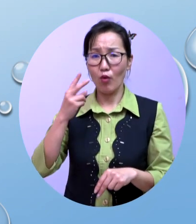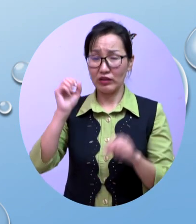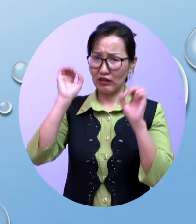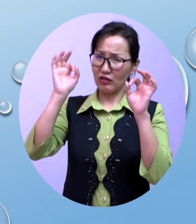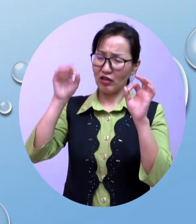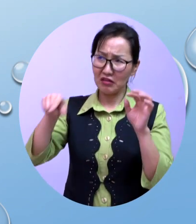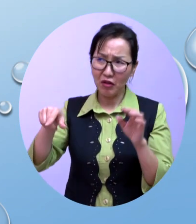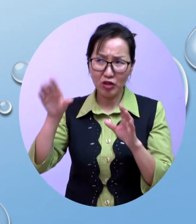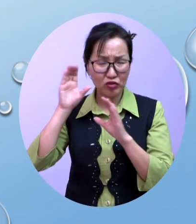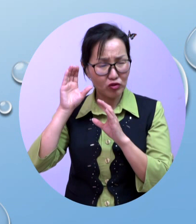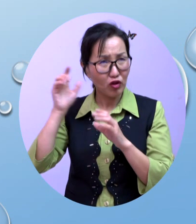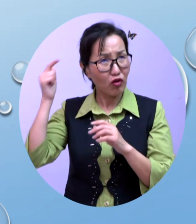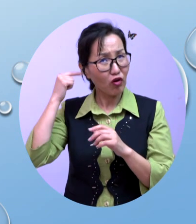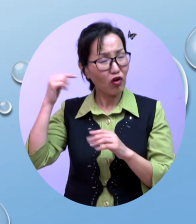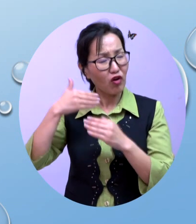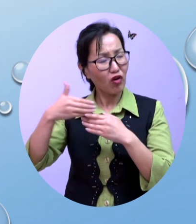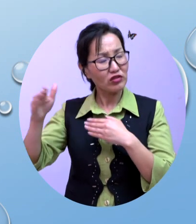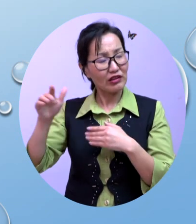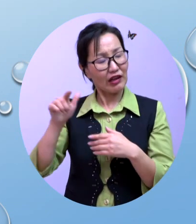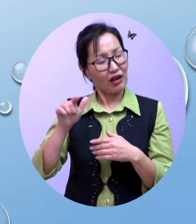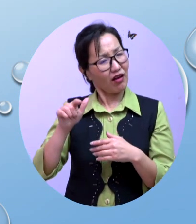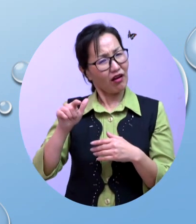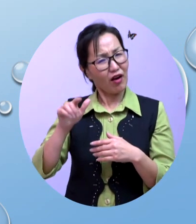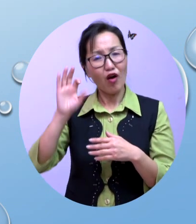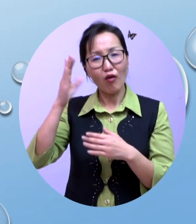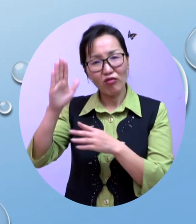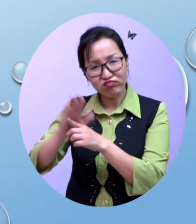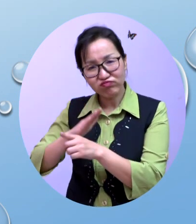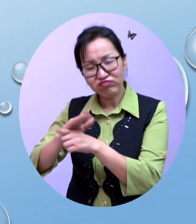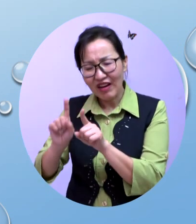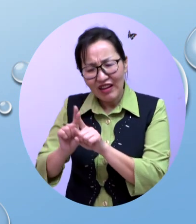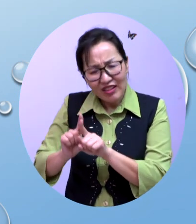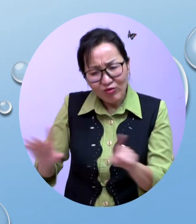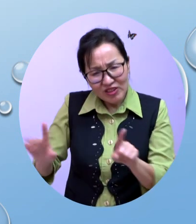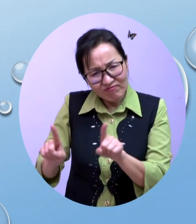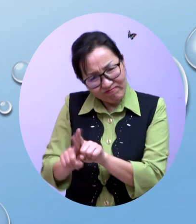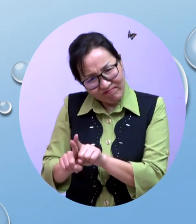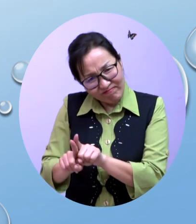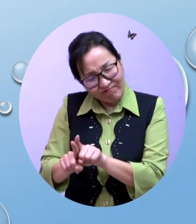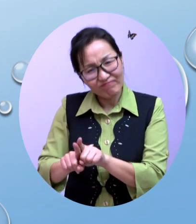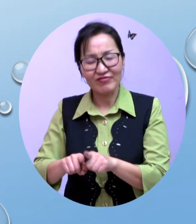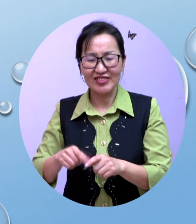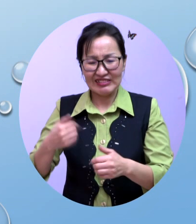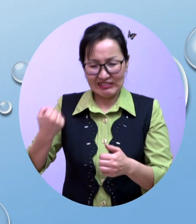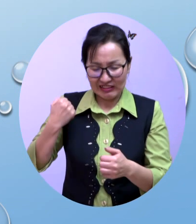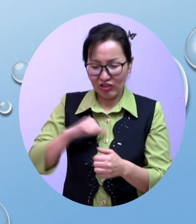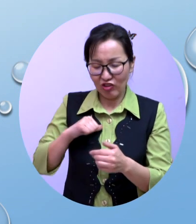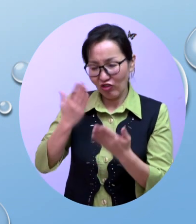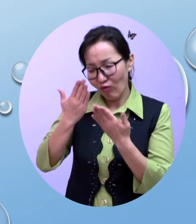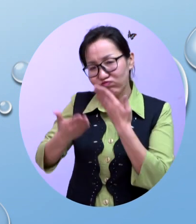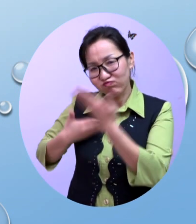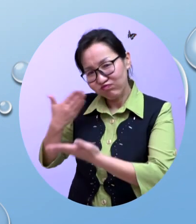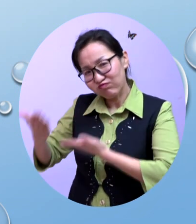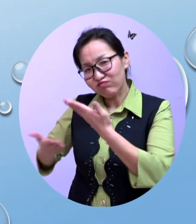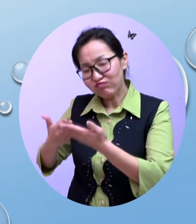Тэмүүлэн энэ явдлыг сонсноос хойш өвөөгийн дэргэдээс алхамч холдсонгүй тэр өвөөдөө чадлаараа тусалж ном сонин уншиж